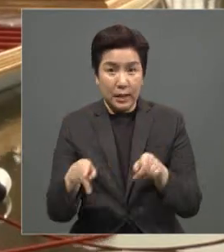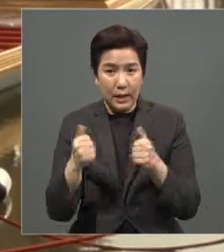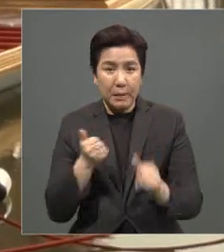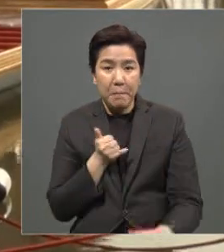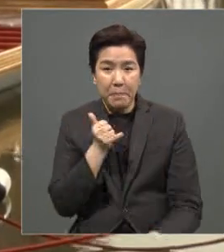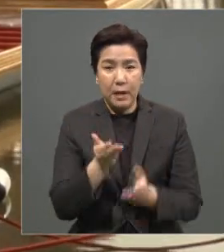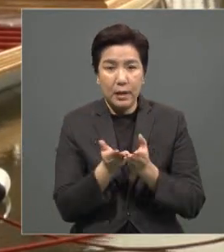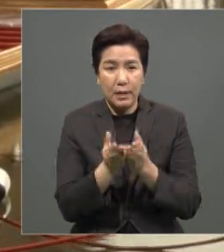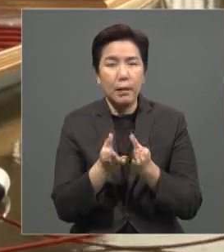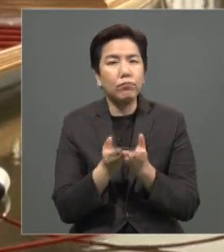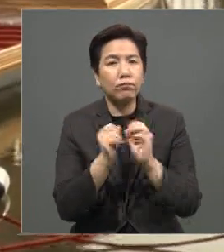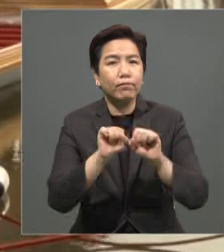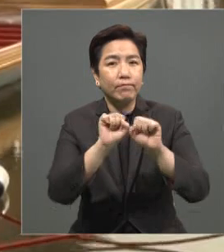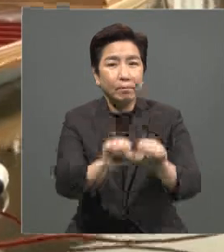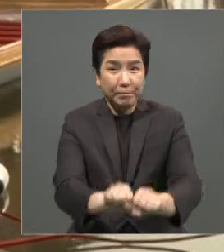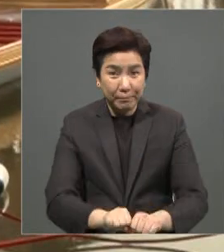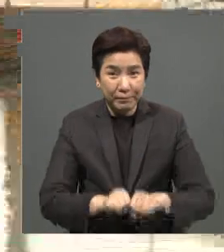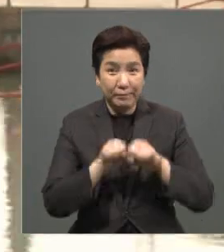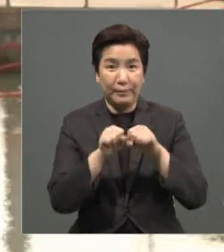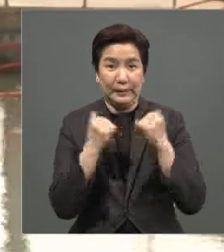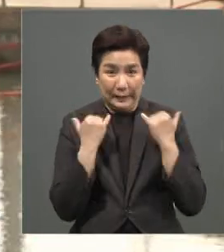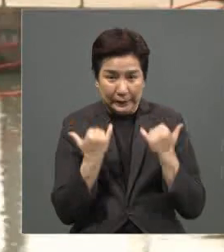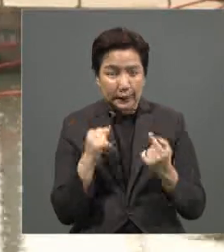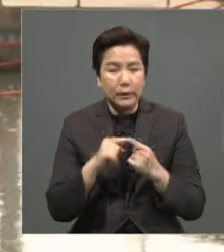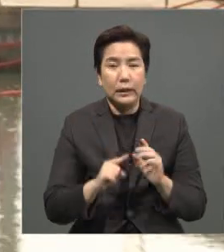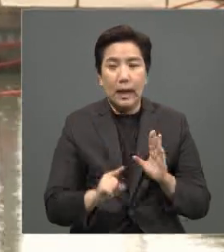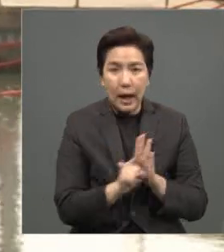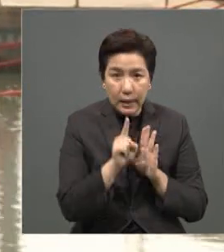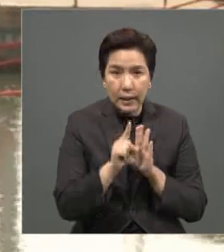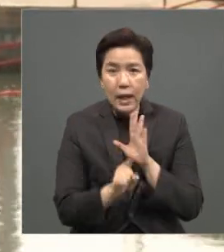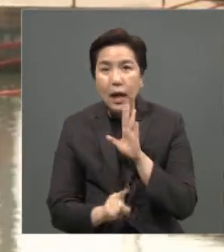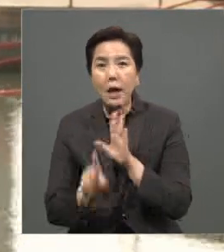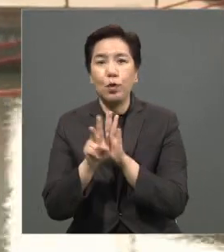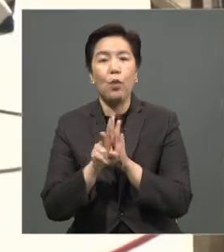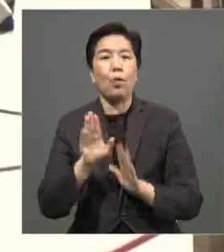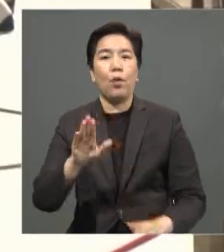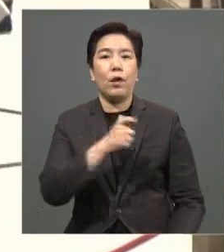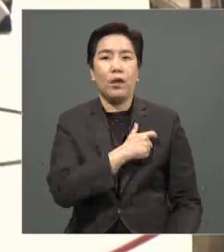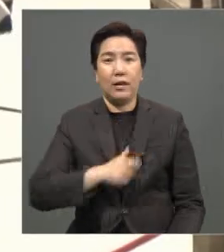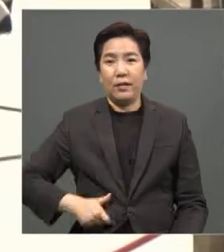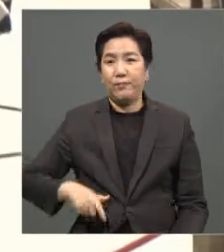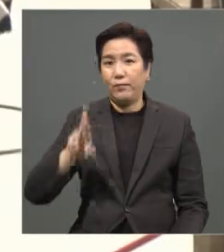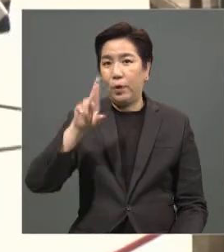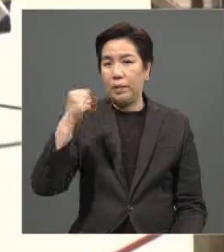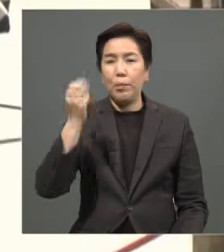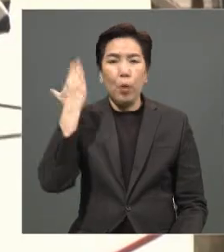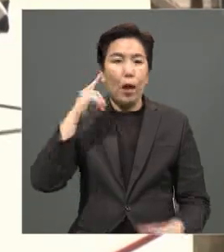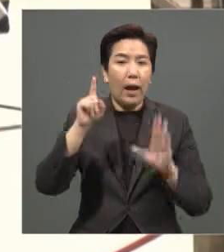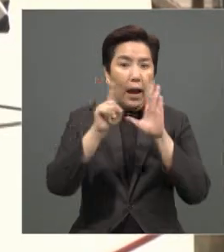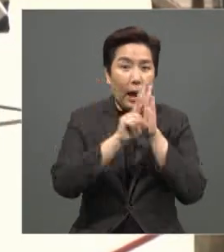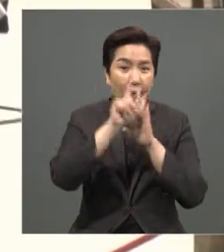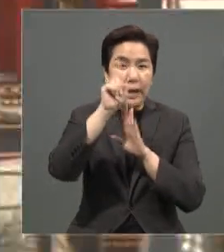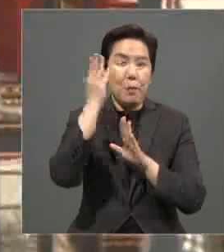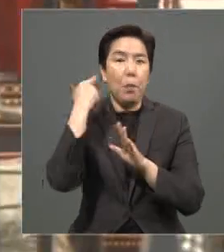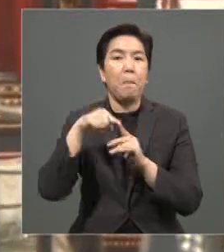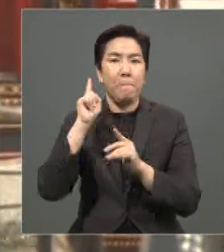ำเนินโดยขบวนพยุหยาตราทางชลมารคในครั้งนี้นับเป็นครั้งที่2ในสมัยรัชกาลปัจจุบันนะคะโดยครั้งแรกนั้นเป็นการเ